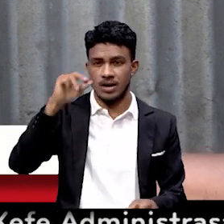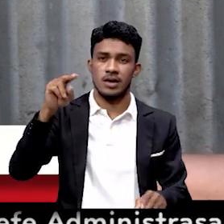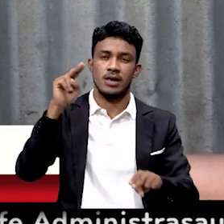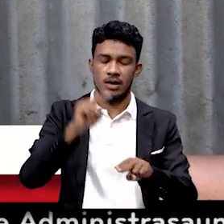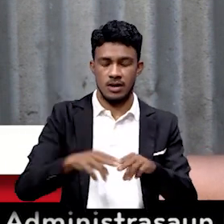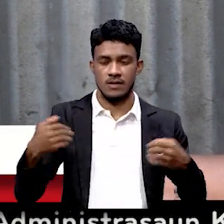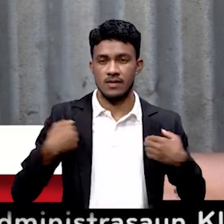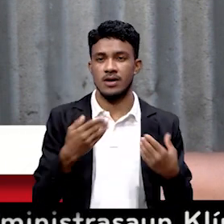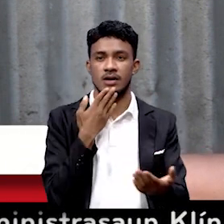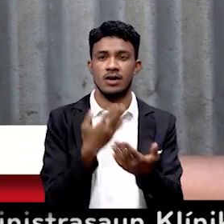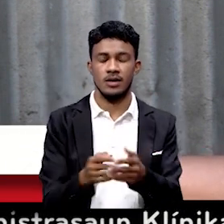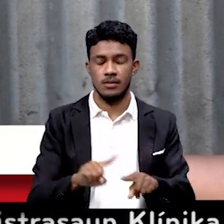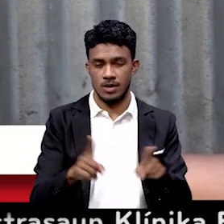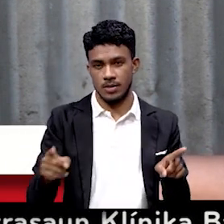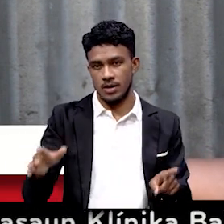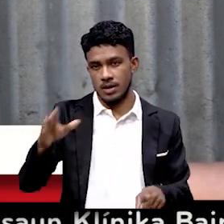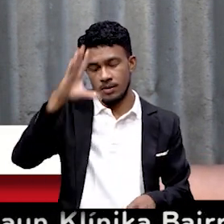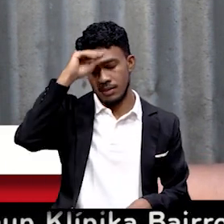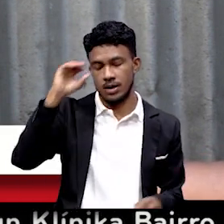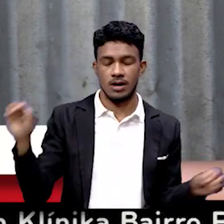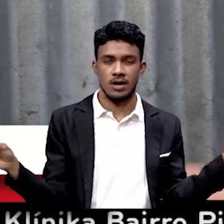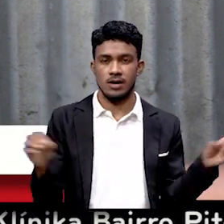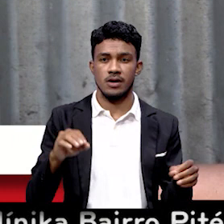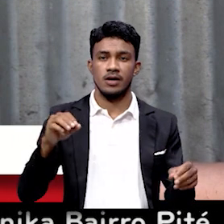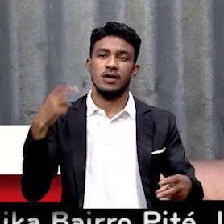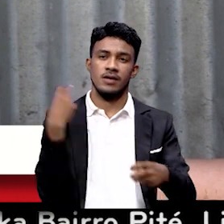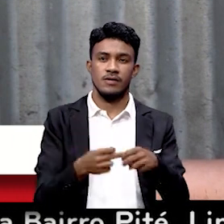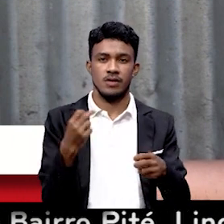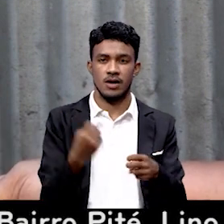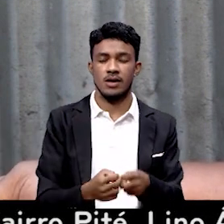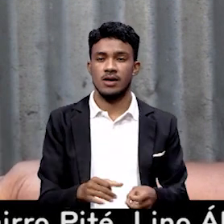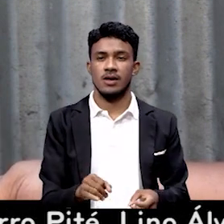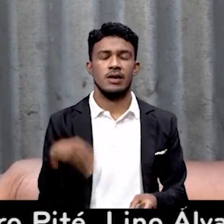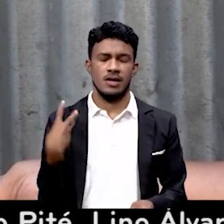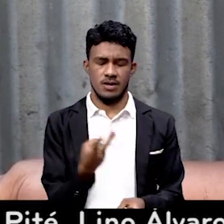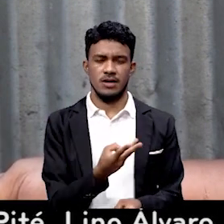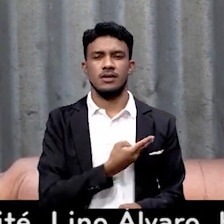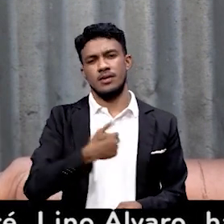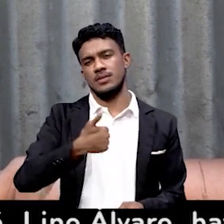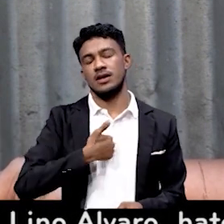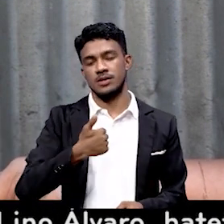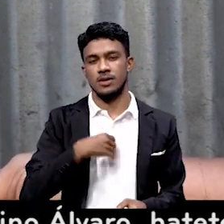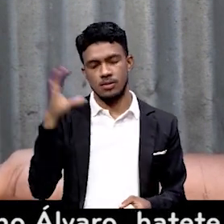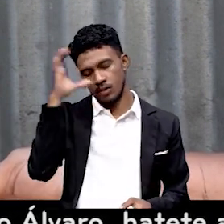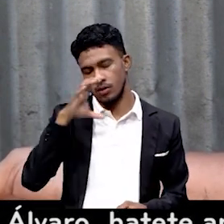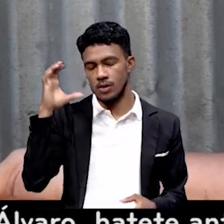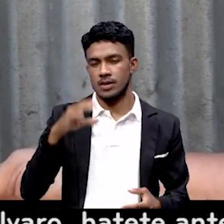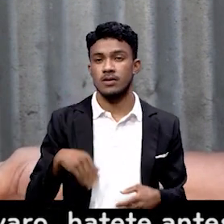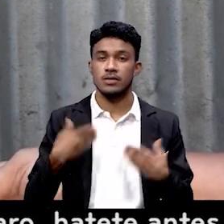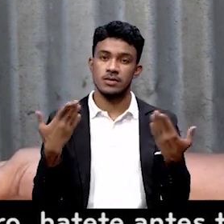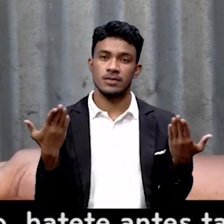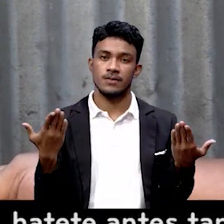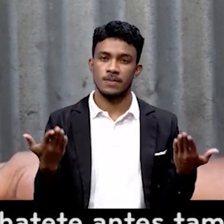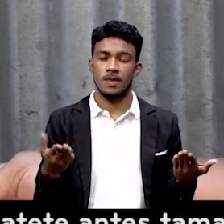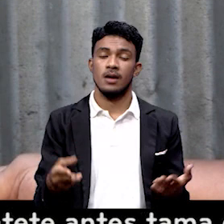hane susar tete ita misak maka bukane atu buka tu